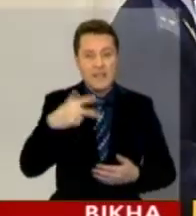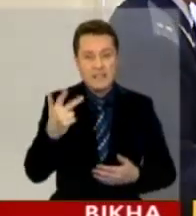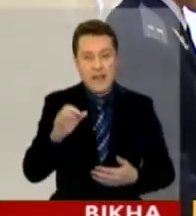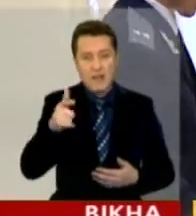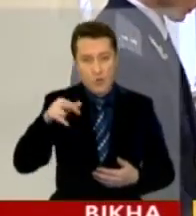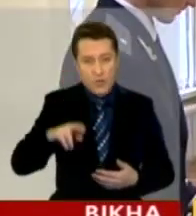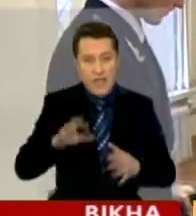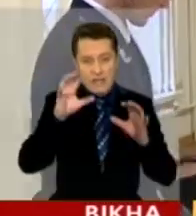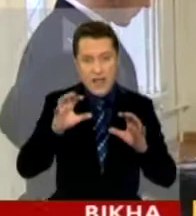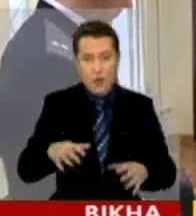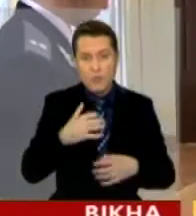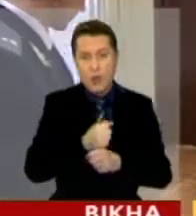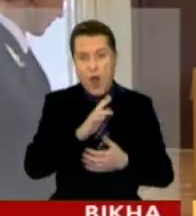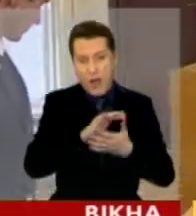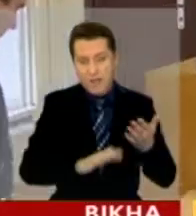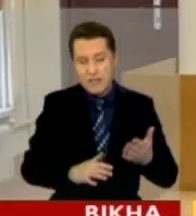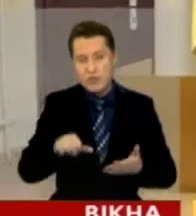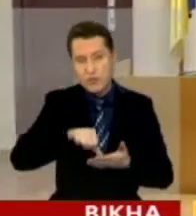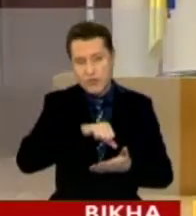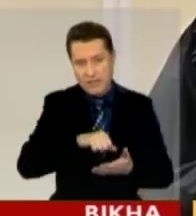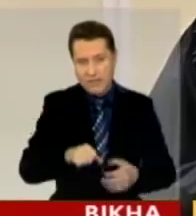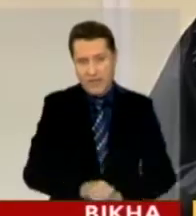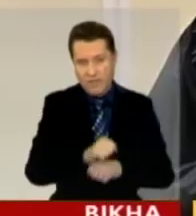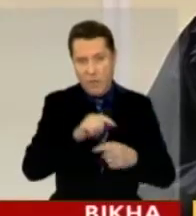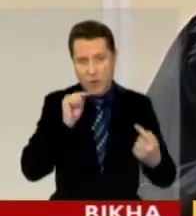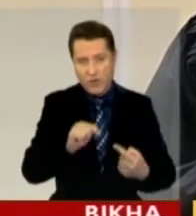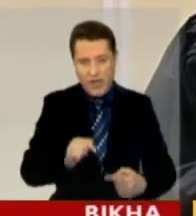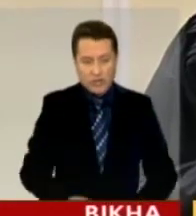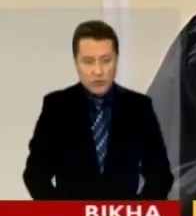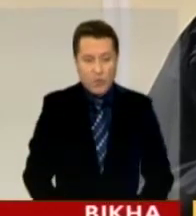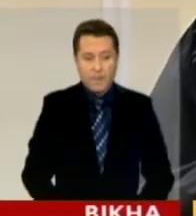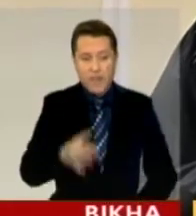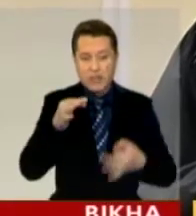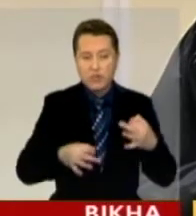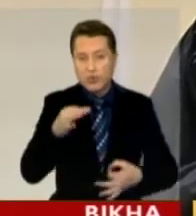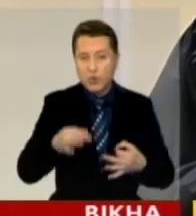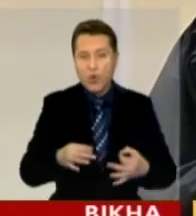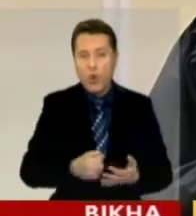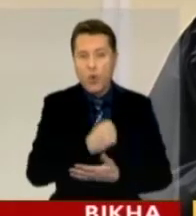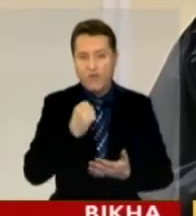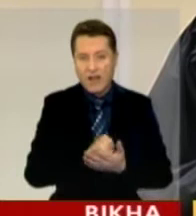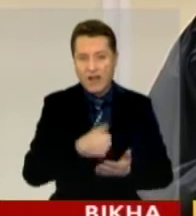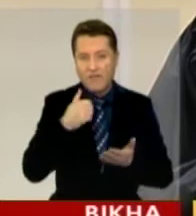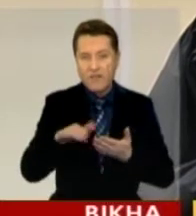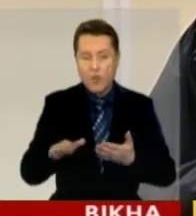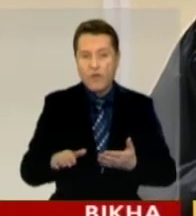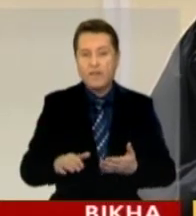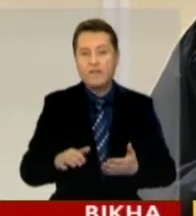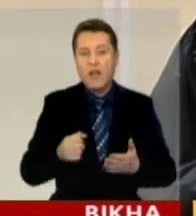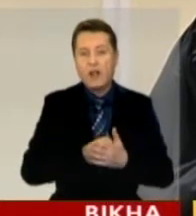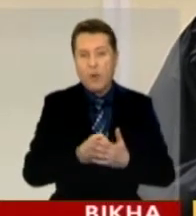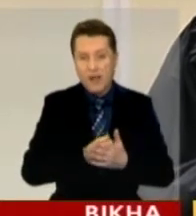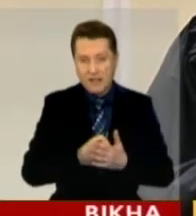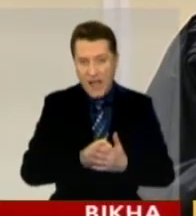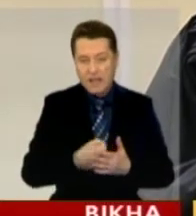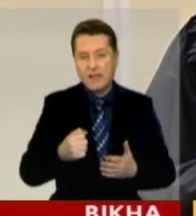про амністію учасників протестів. Суд ухвалив відмовити задоволення клопотання захисників про звільнення Гарагуцу від